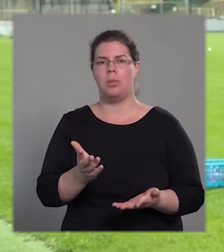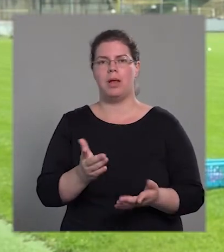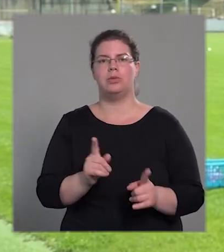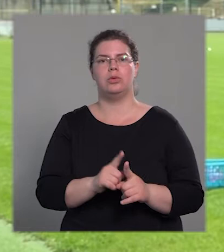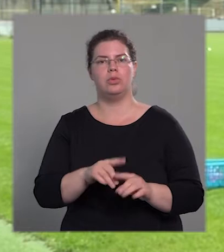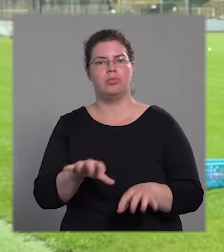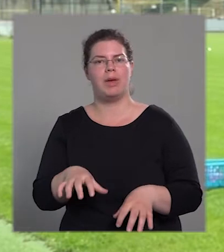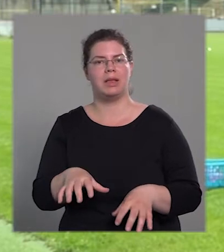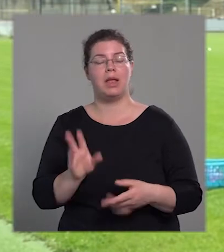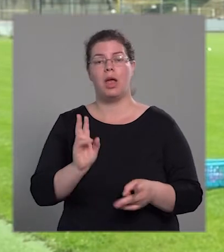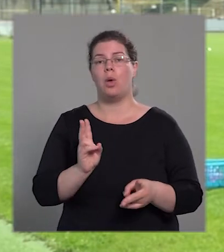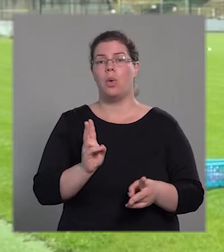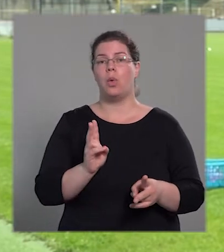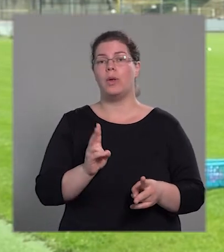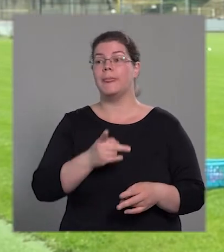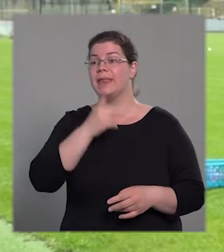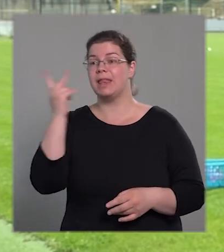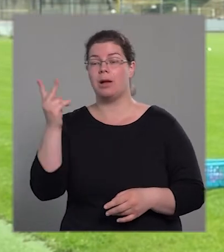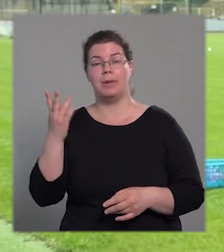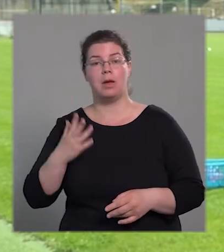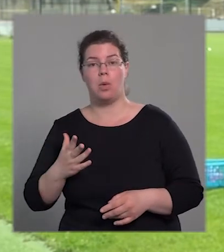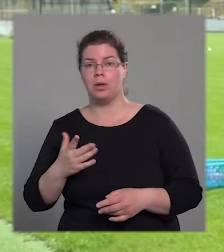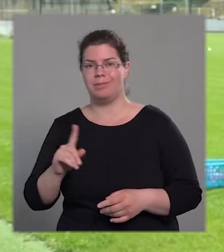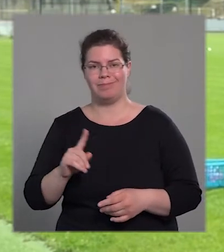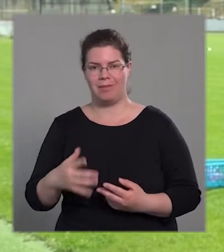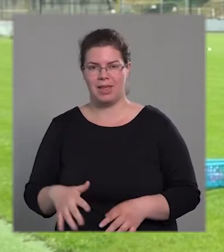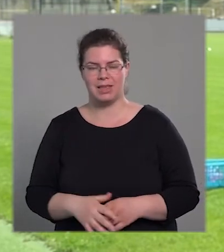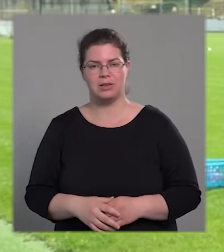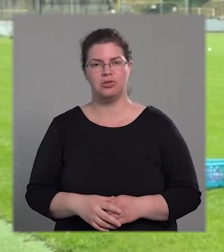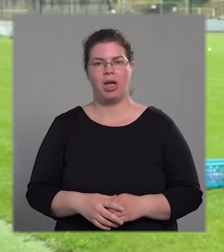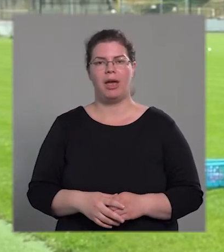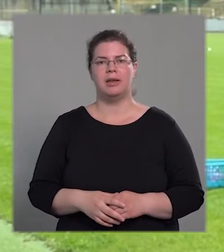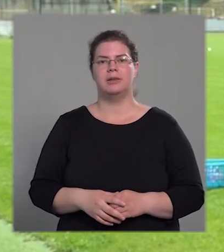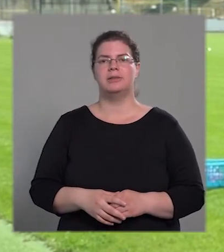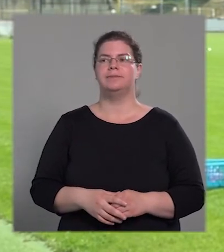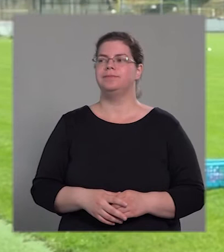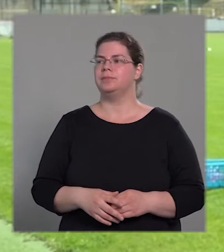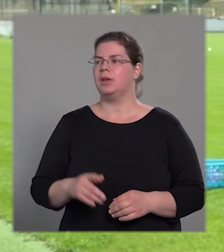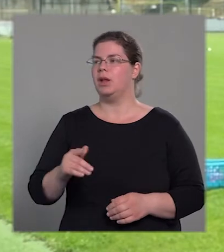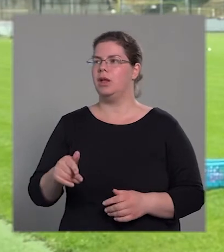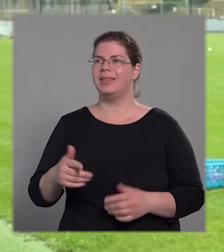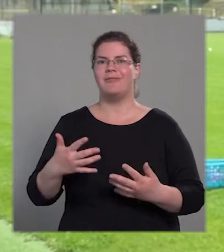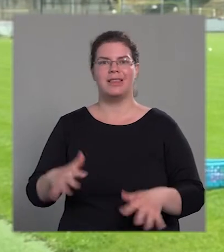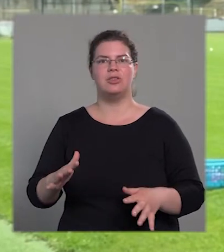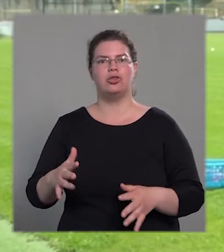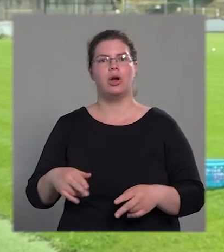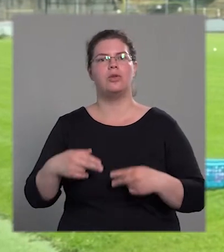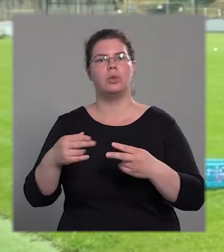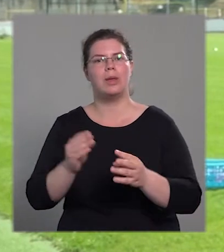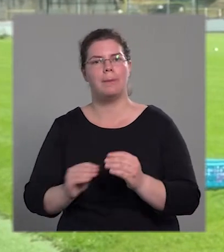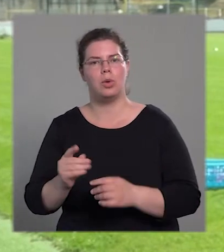megtenni, hogy azért a szakmai oldal se veszítsen, ne veszítsünk az